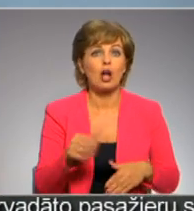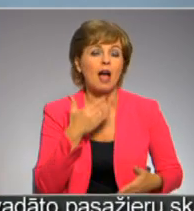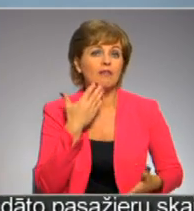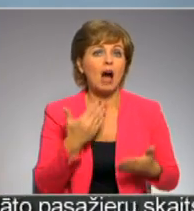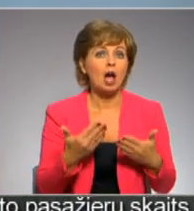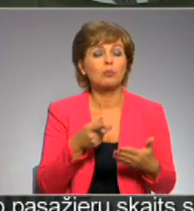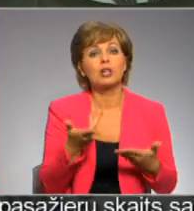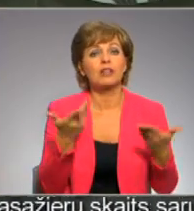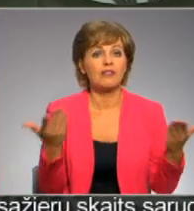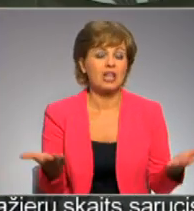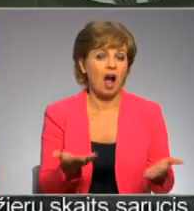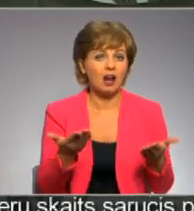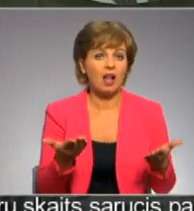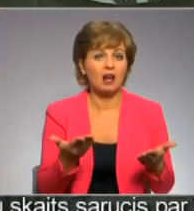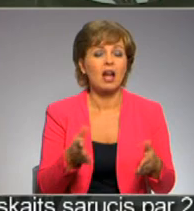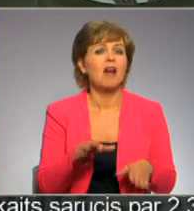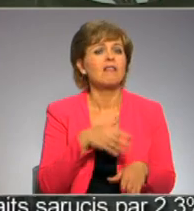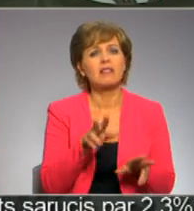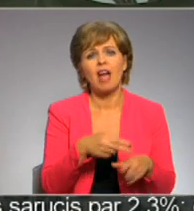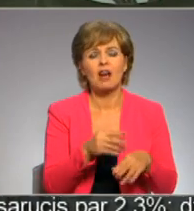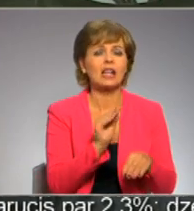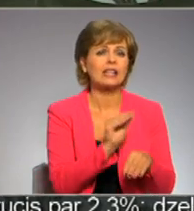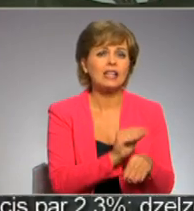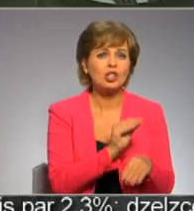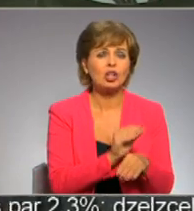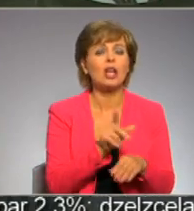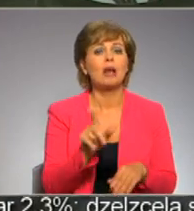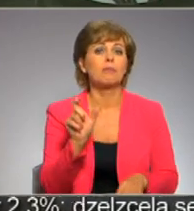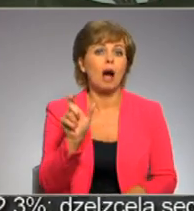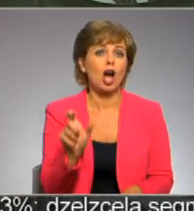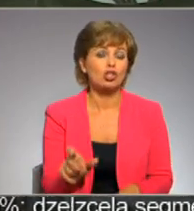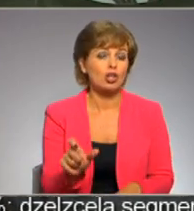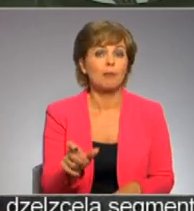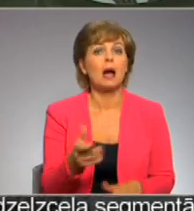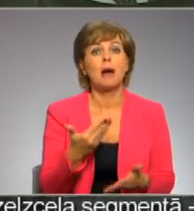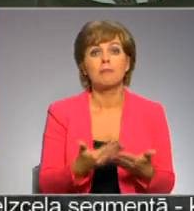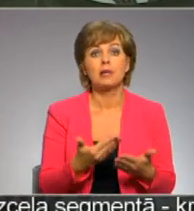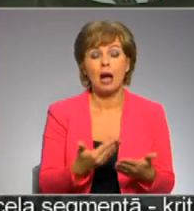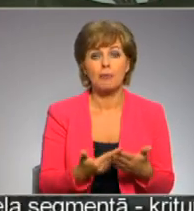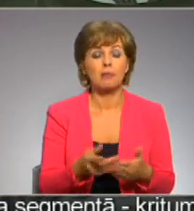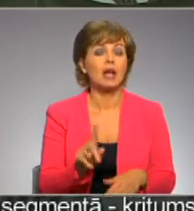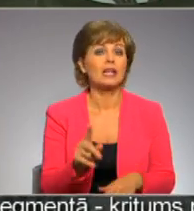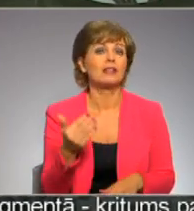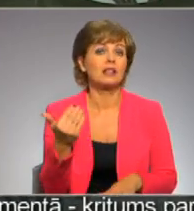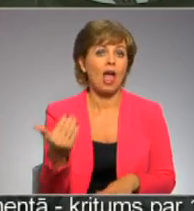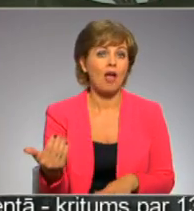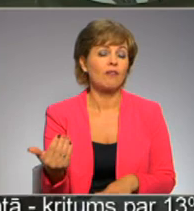arī ir vieglāk. Ne jau vai kritizēt, vai vēl, viņiem ir pašiem, ja tev kaut kas, vai tev ir kaut